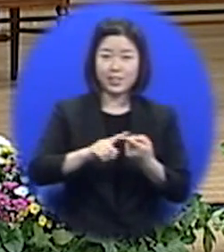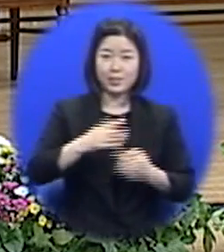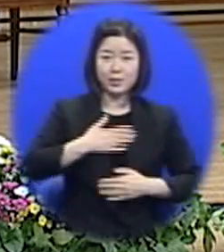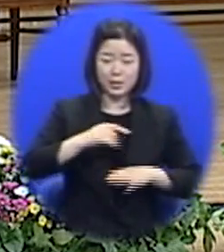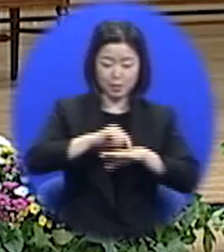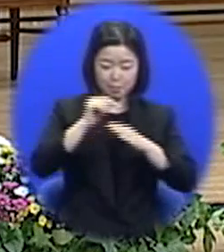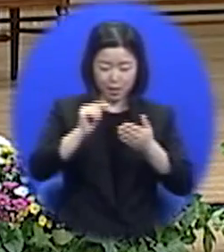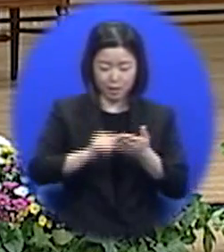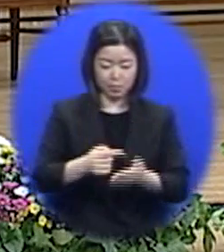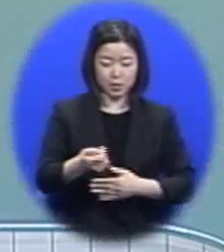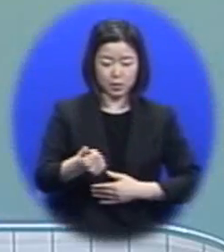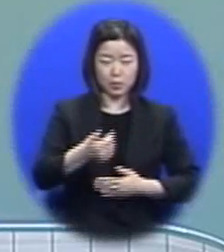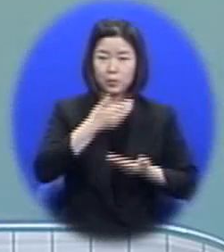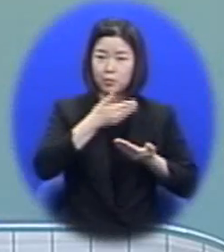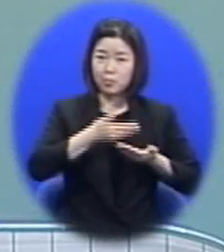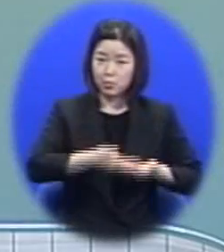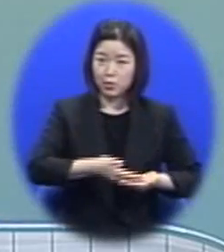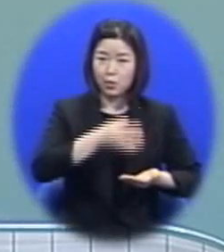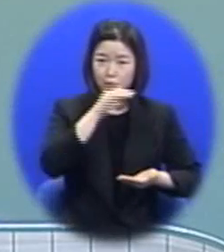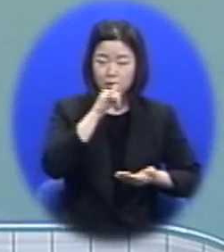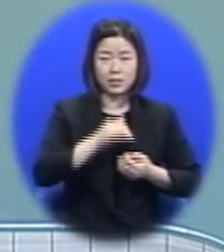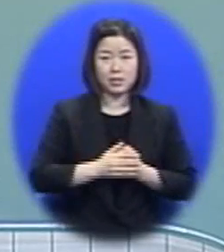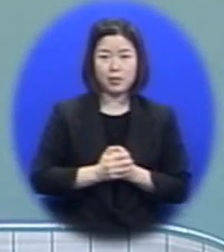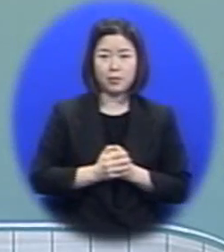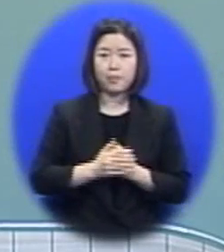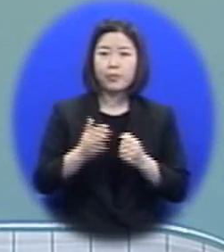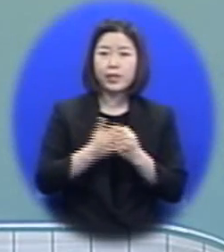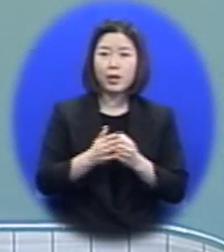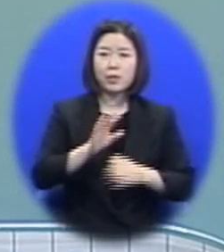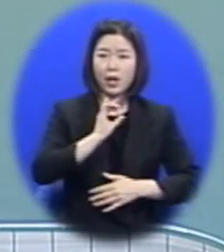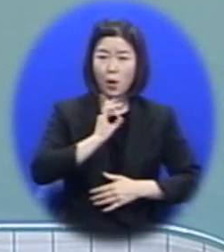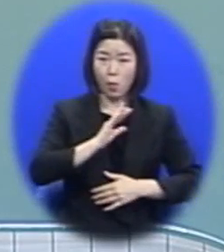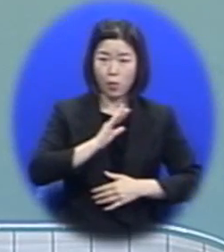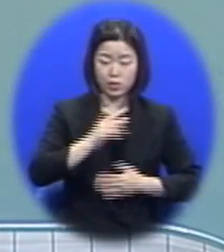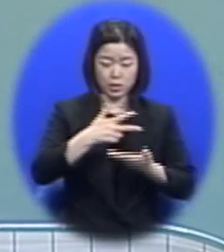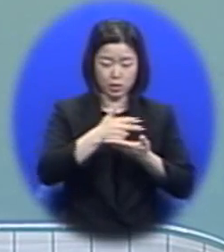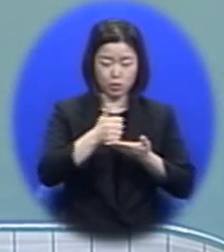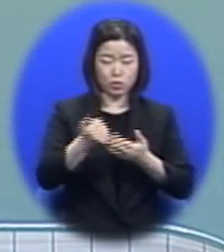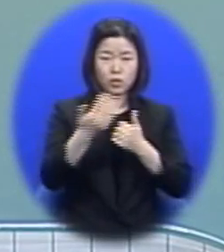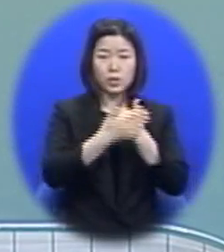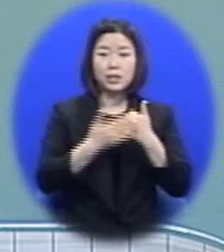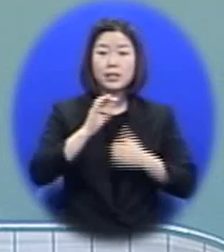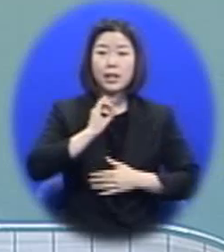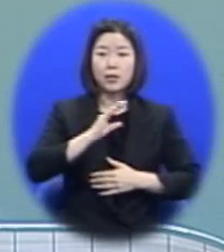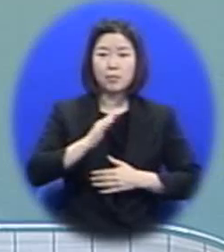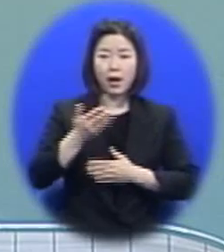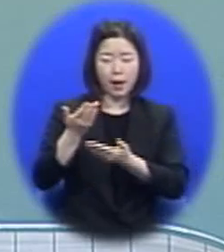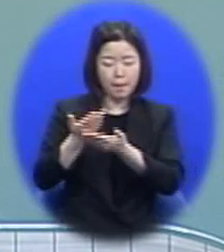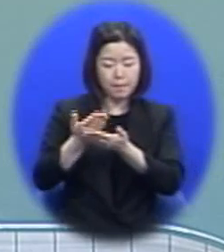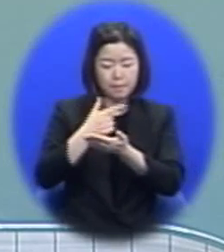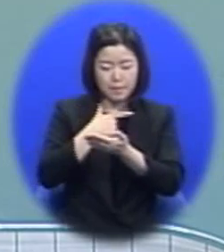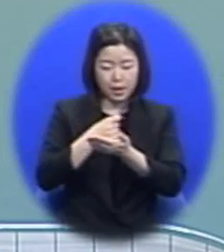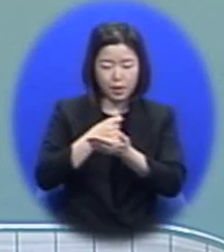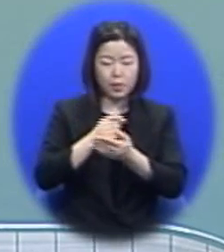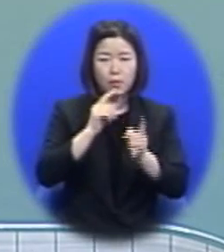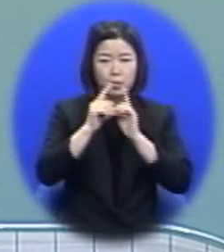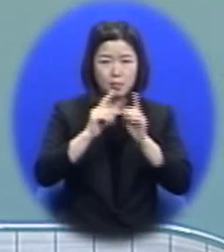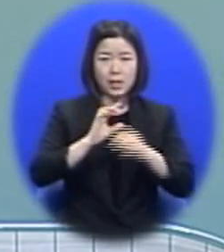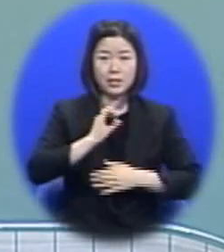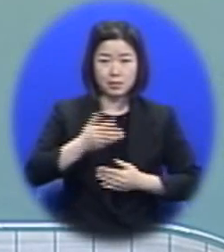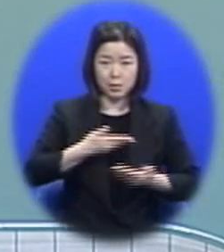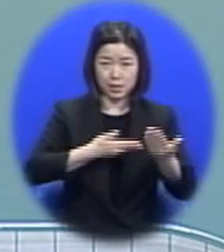무겁기도 합니다 그래서 오직 주님의 은혜만 구하면서 오늘 말씀을 여러분과 좀 나누려고